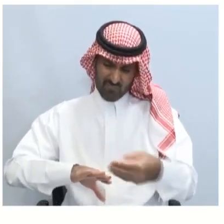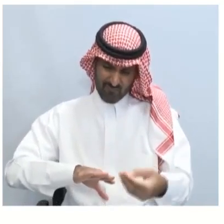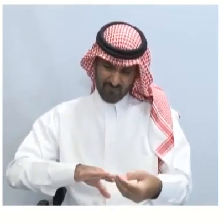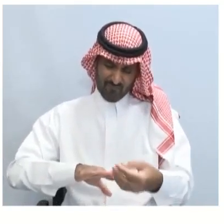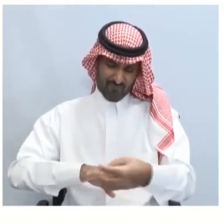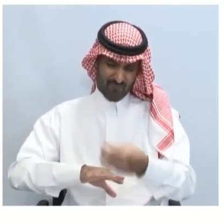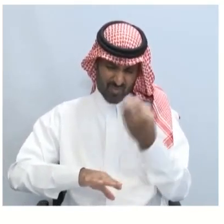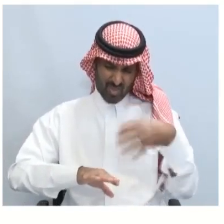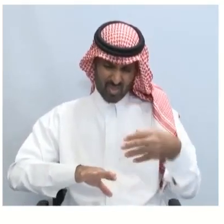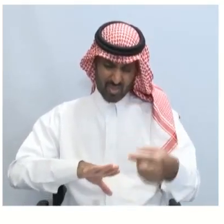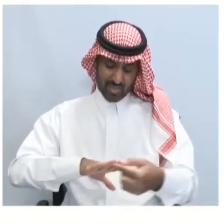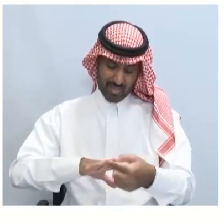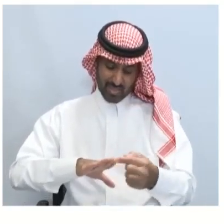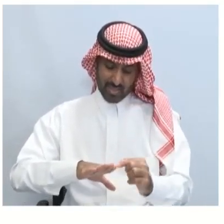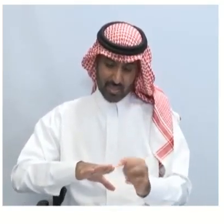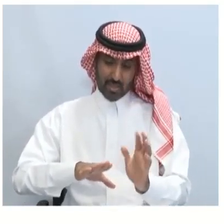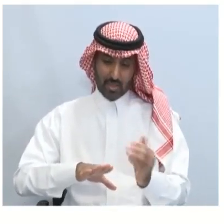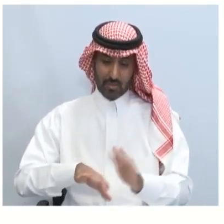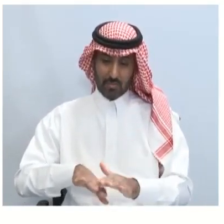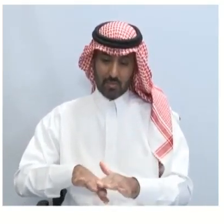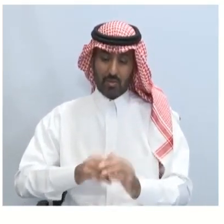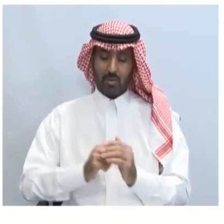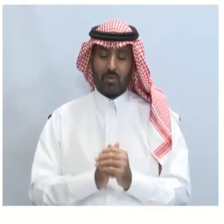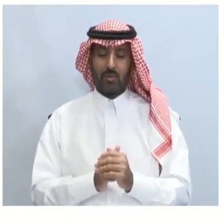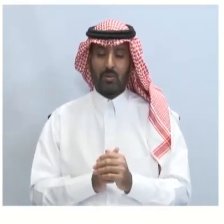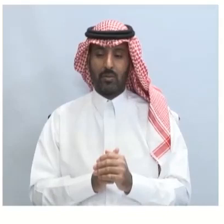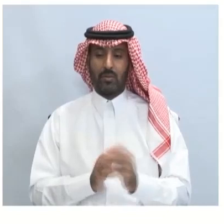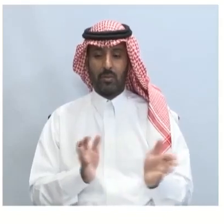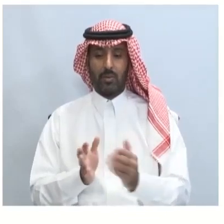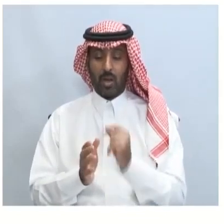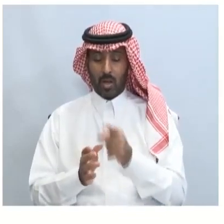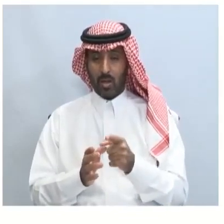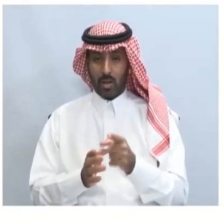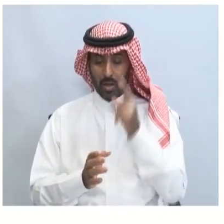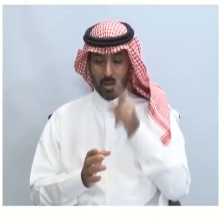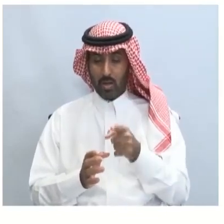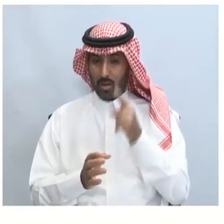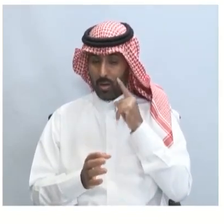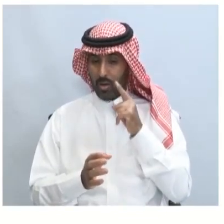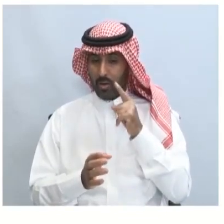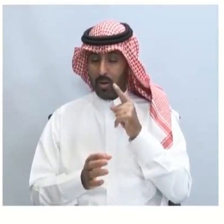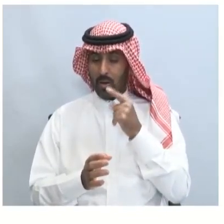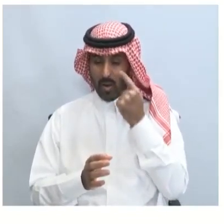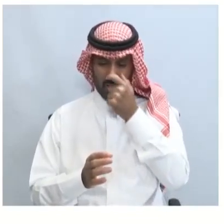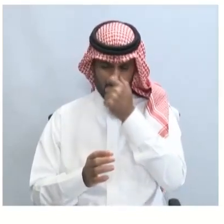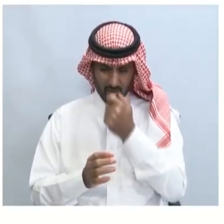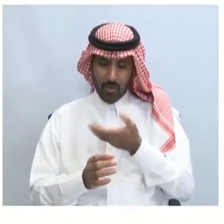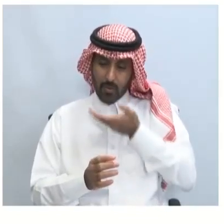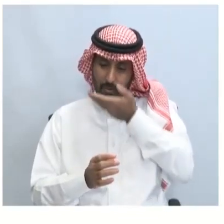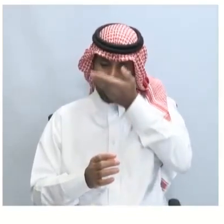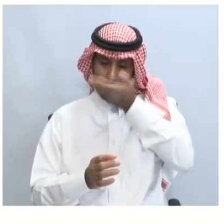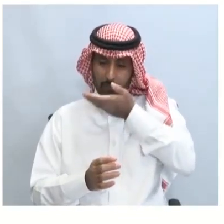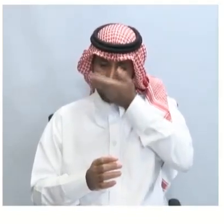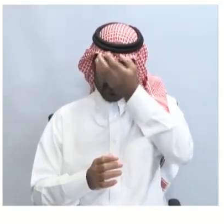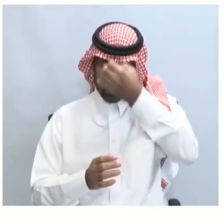فجمع تحتها الجراثيم والاوساخ وانني انظف انفي بالماء انظف